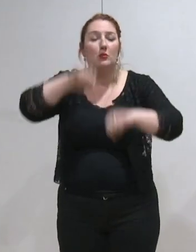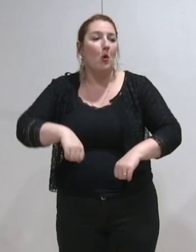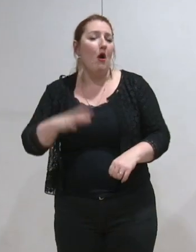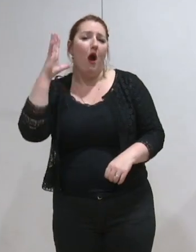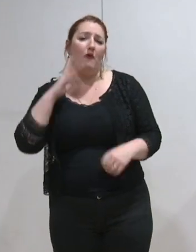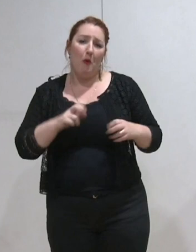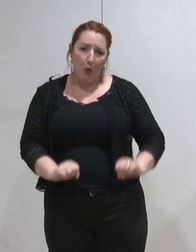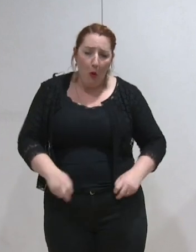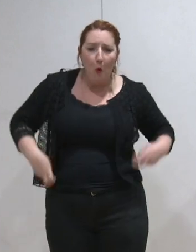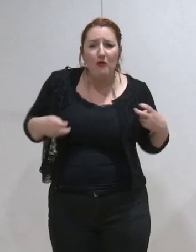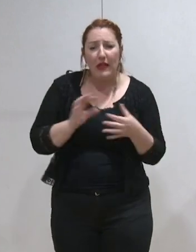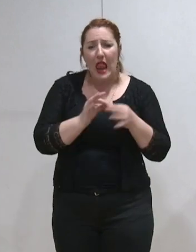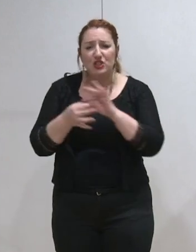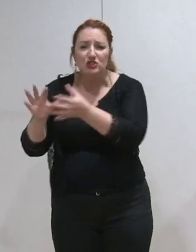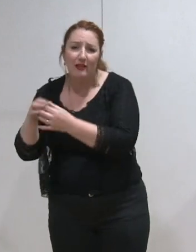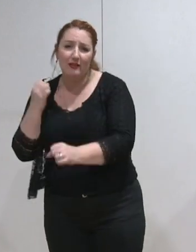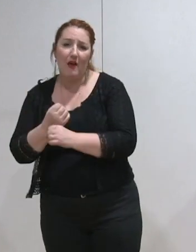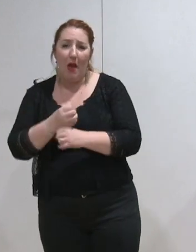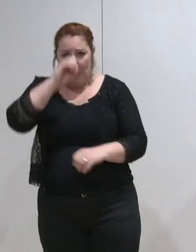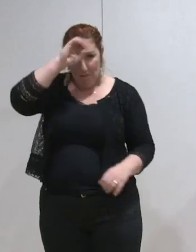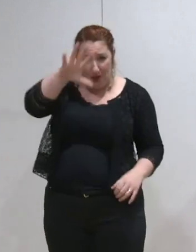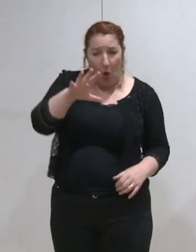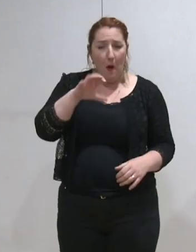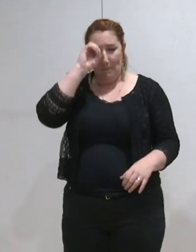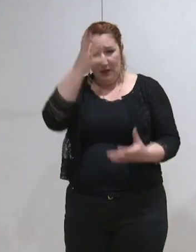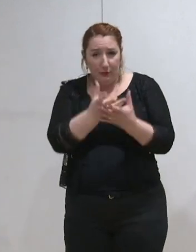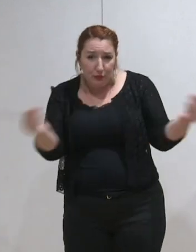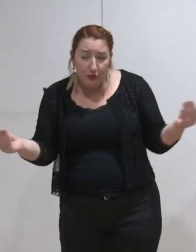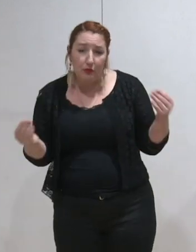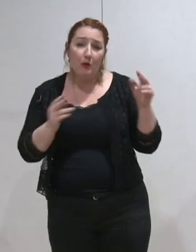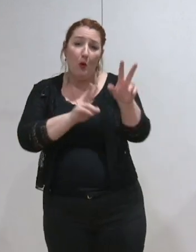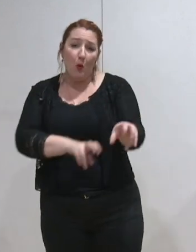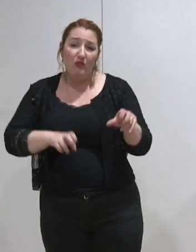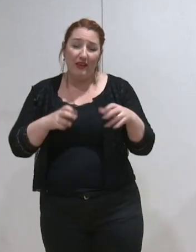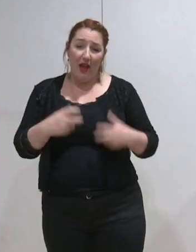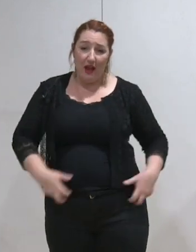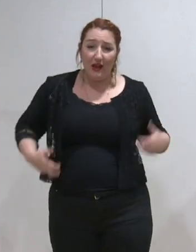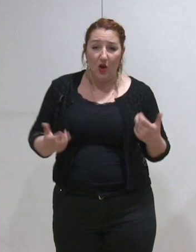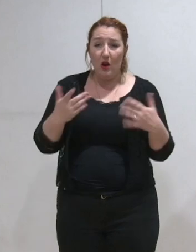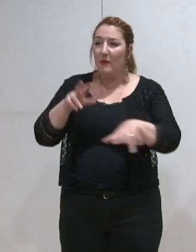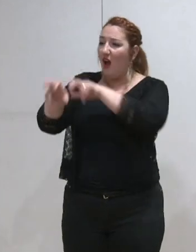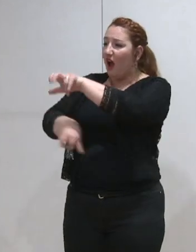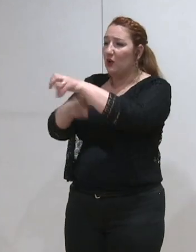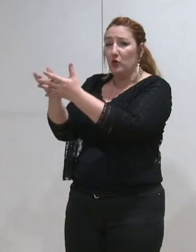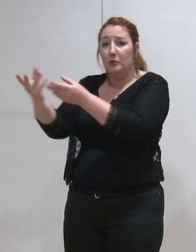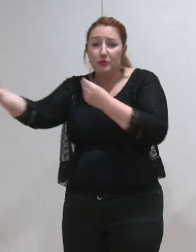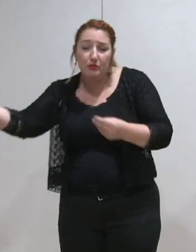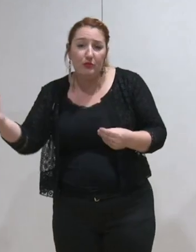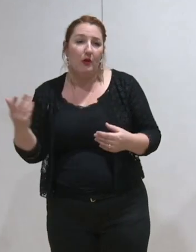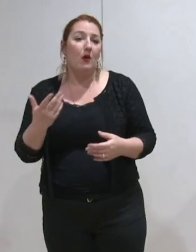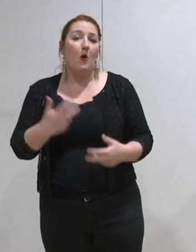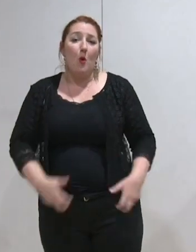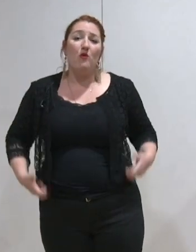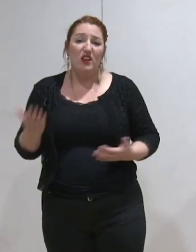d'usine mineur mais il n'y a plus de mine ouvrier agricole il n'y a plus d'agriculteur ouvrier dans les btoir mais tout ce que nous